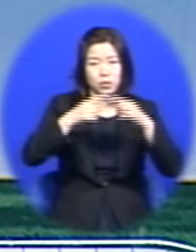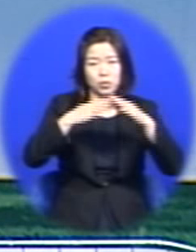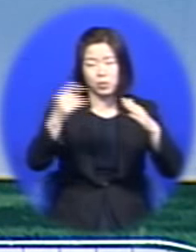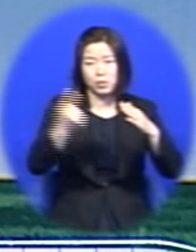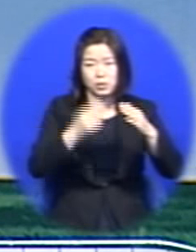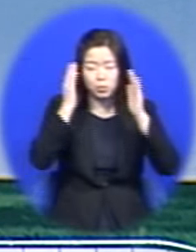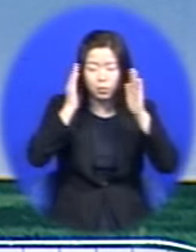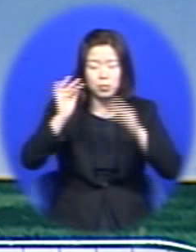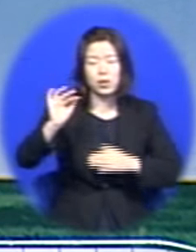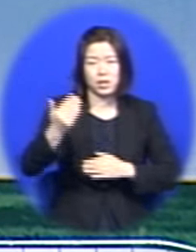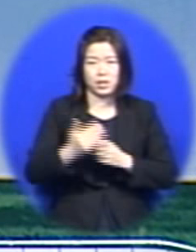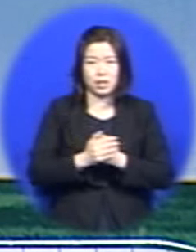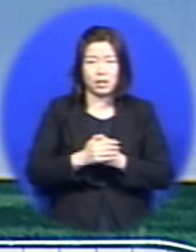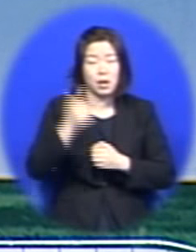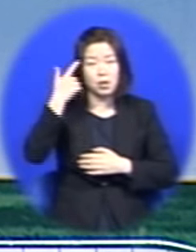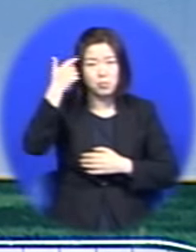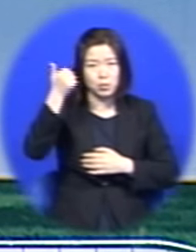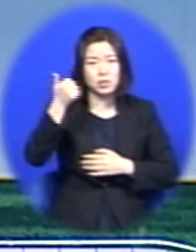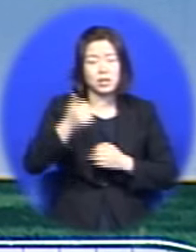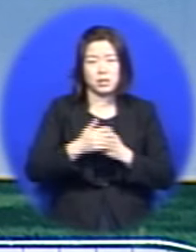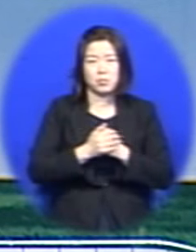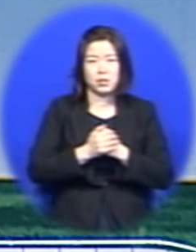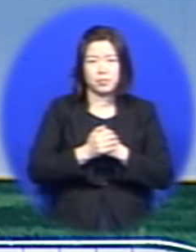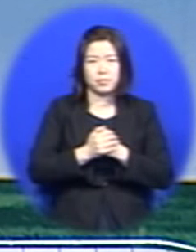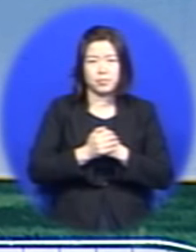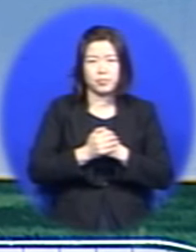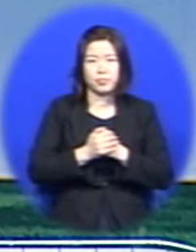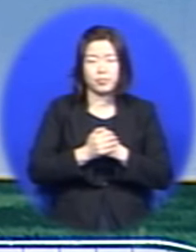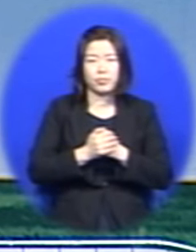됩니다. 목사님이